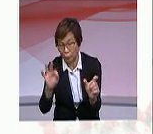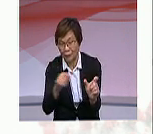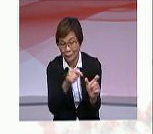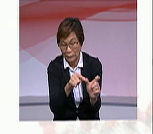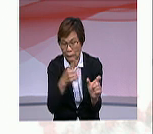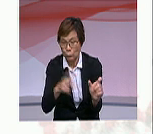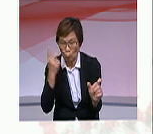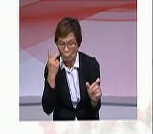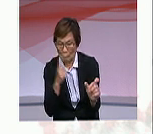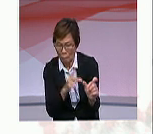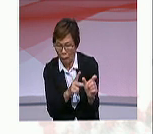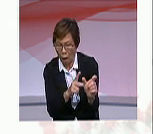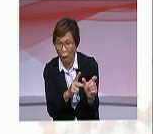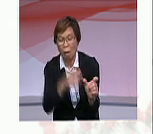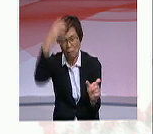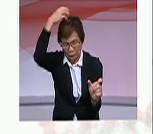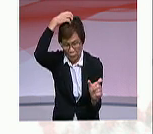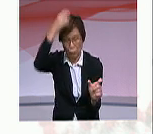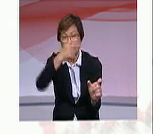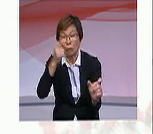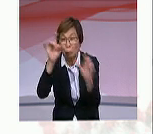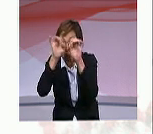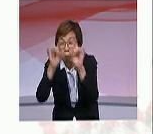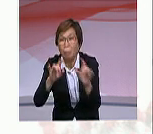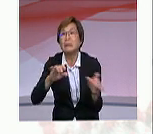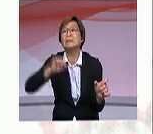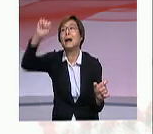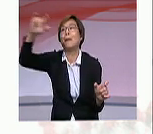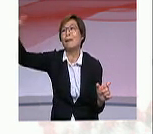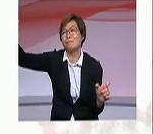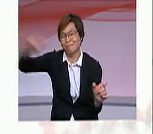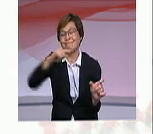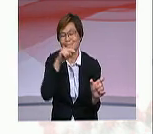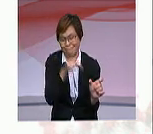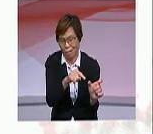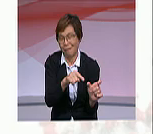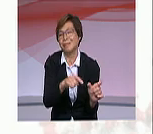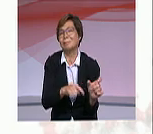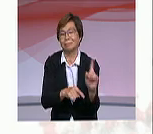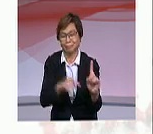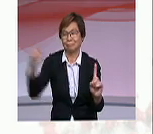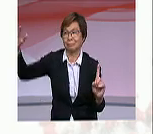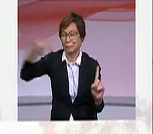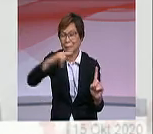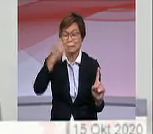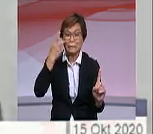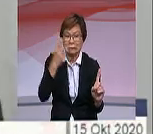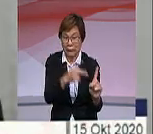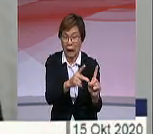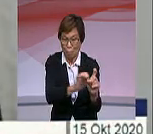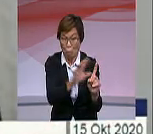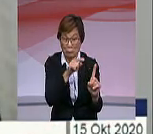11,489 telah dikenal pasti di Selangor hasil saringan pulang daripada kawasan berisiko tinggi di Sabah. Kes dikesan